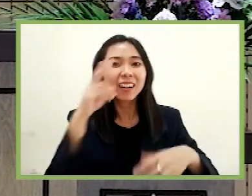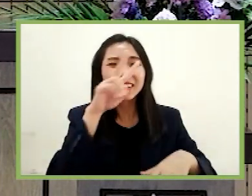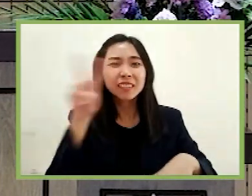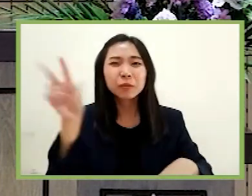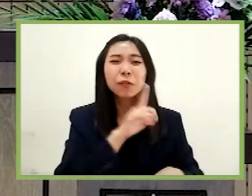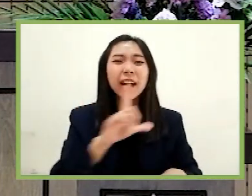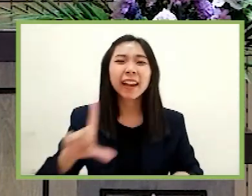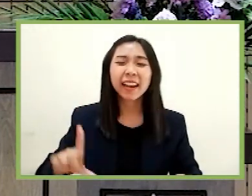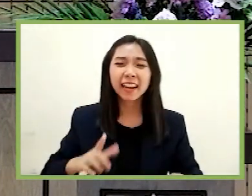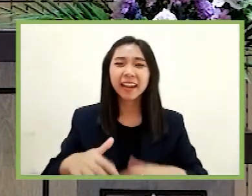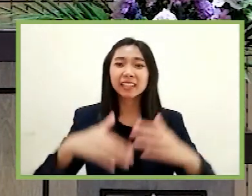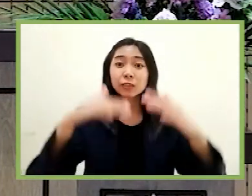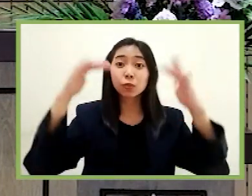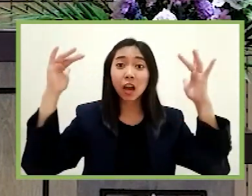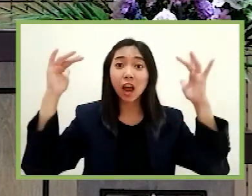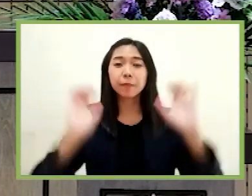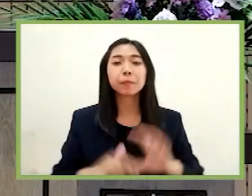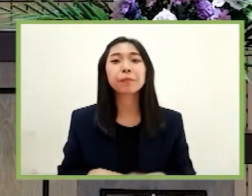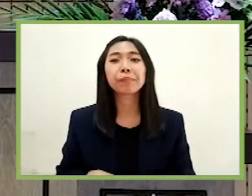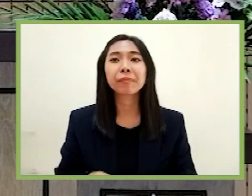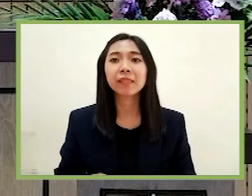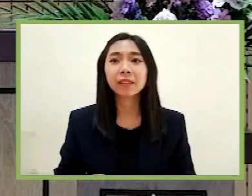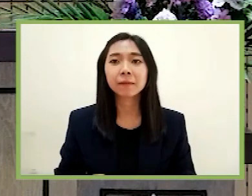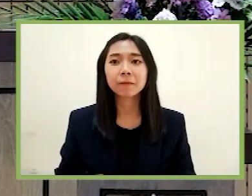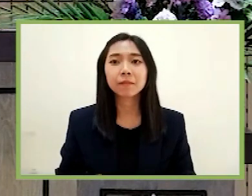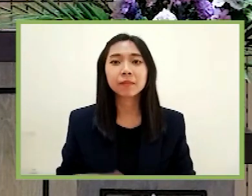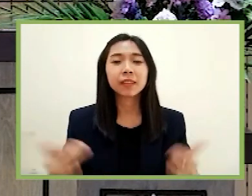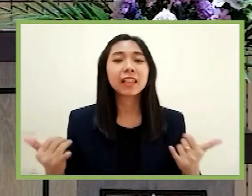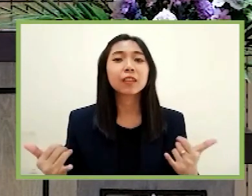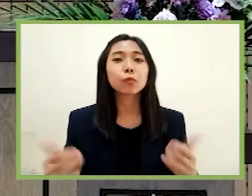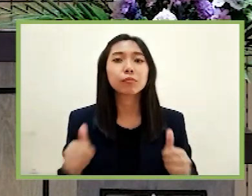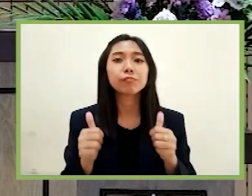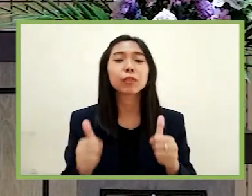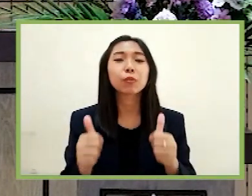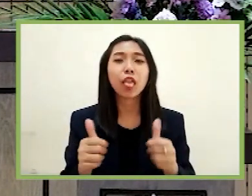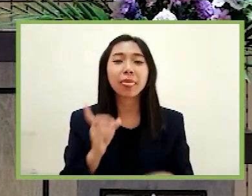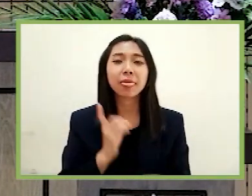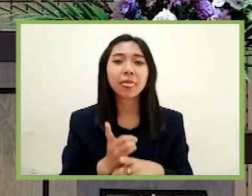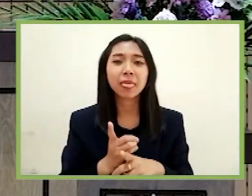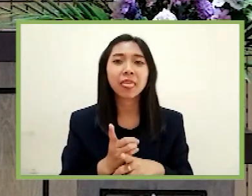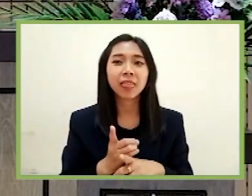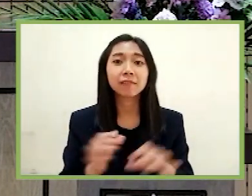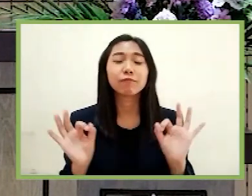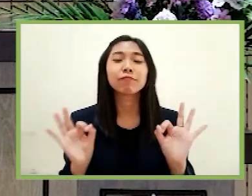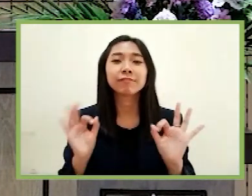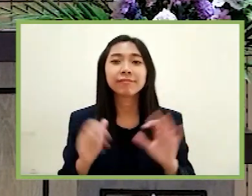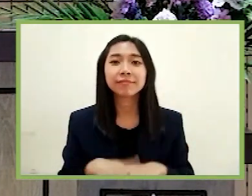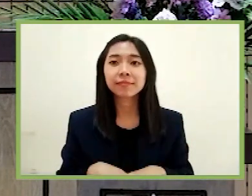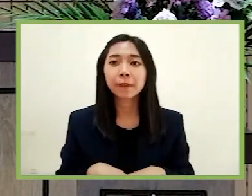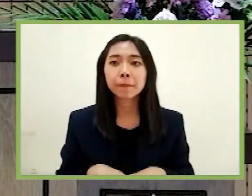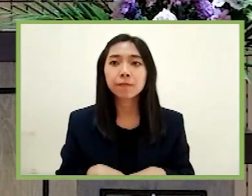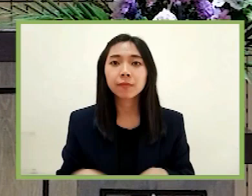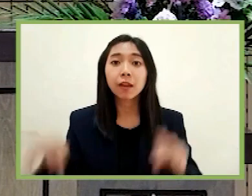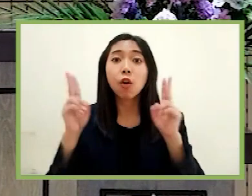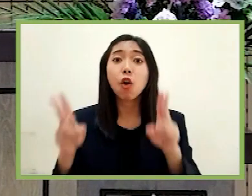sorga serak-serak pemahaman ini tidak salah bukankah kita juga mengimani begitu entah orang